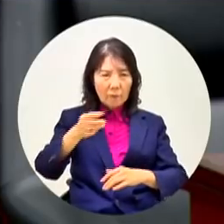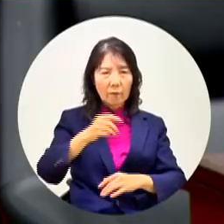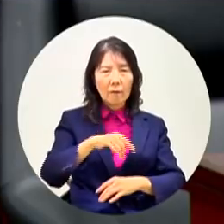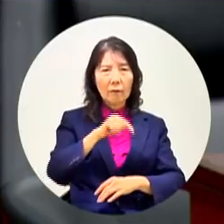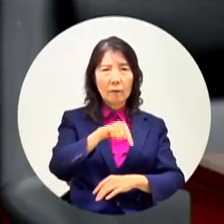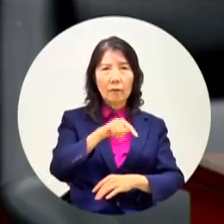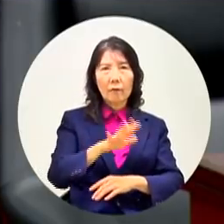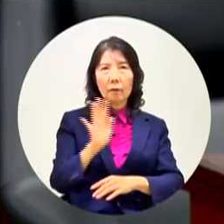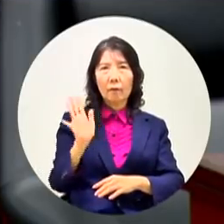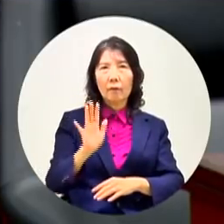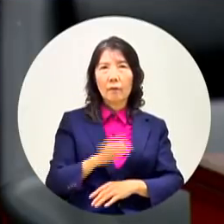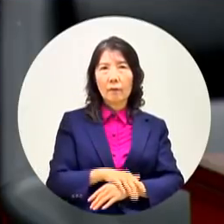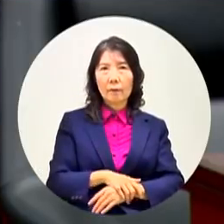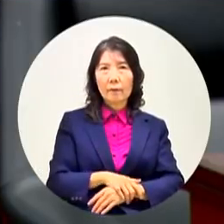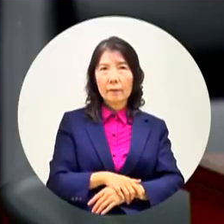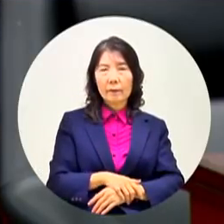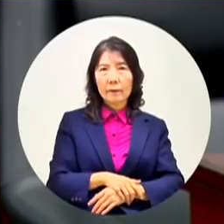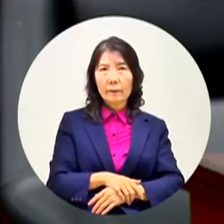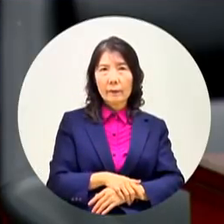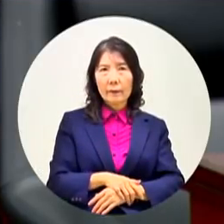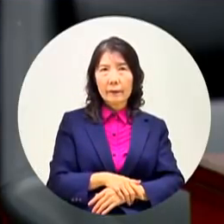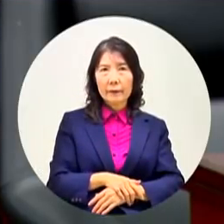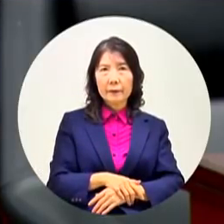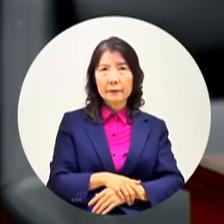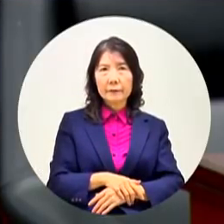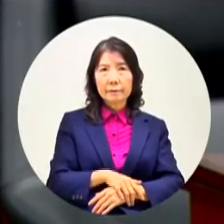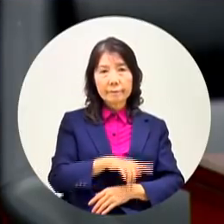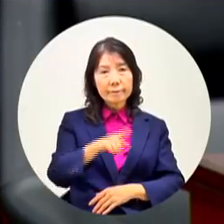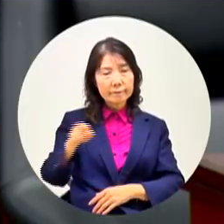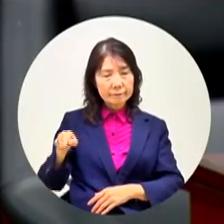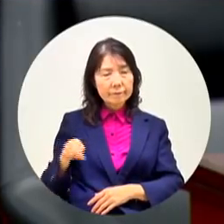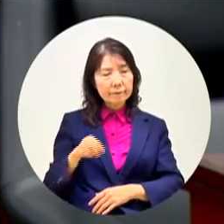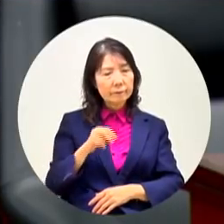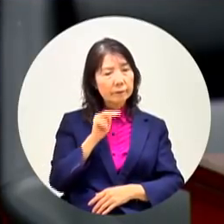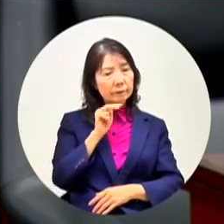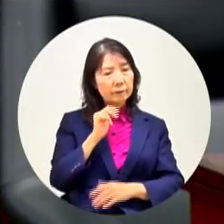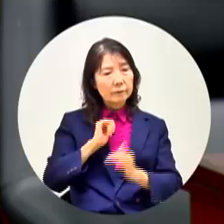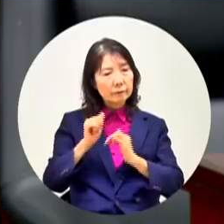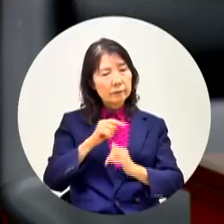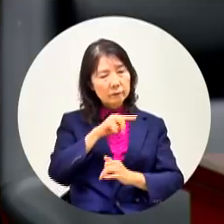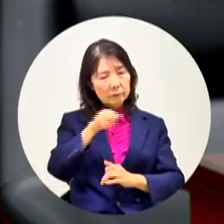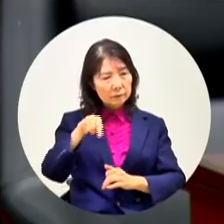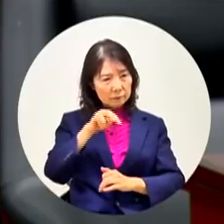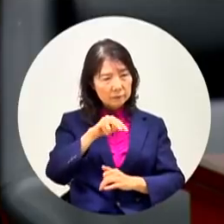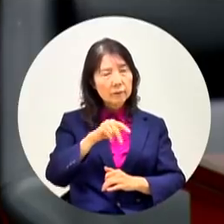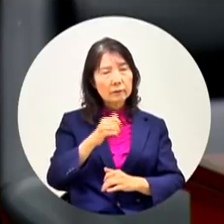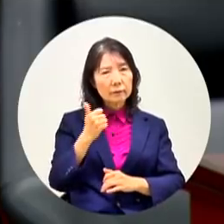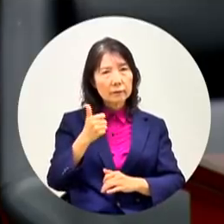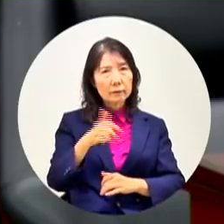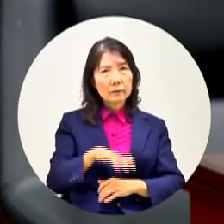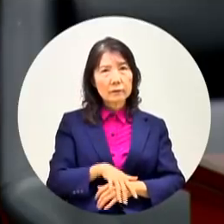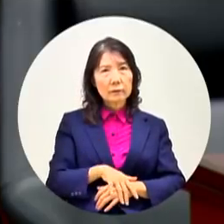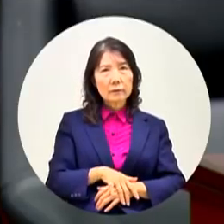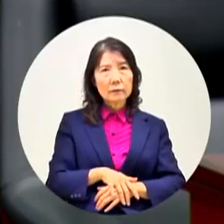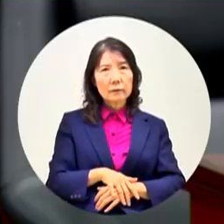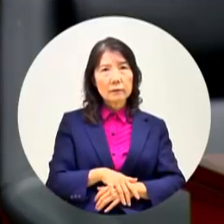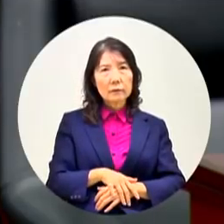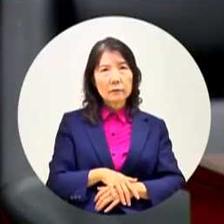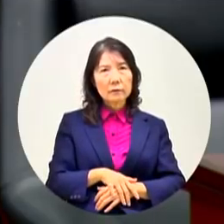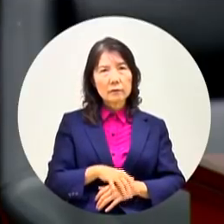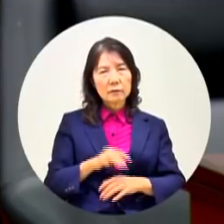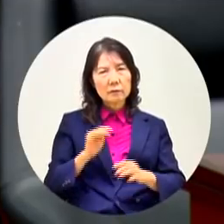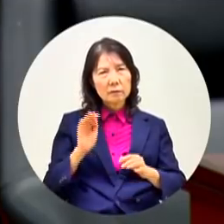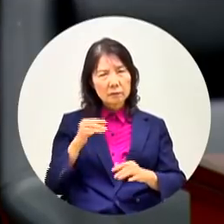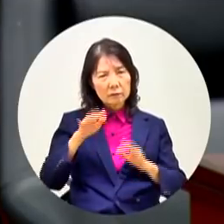溪目前即马是受到大家肯定，但是目前排出来不时拢还阁有臭